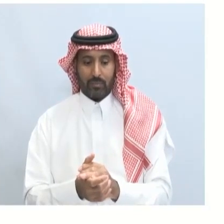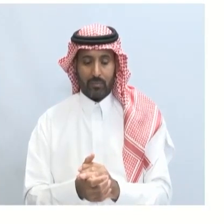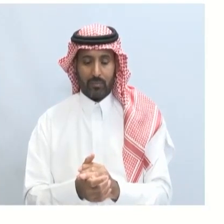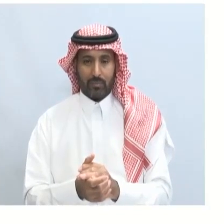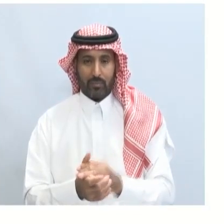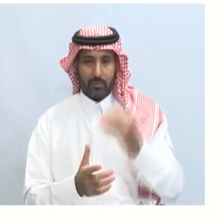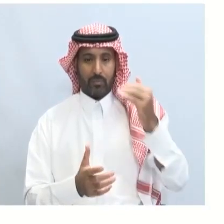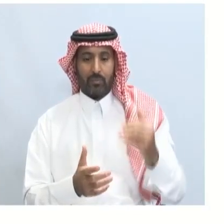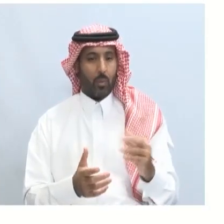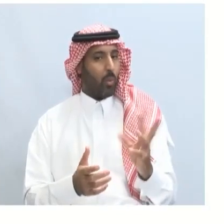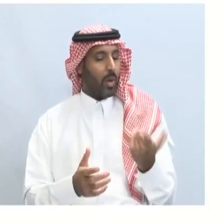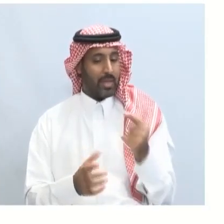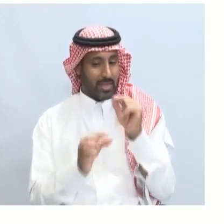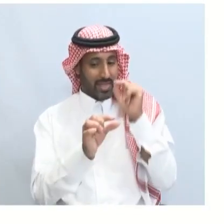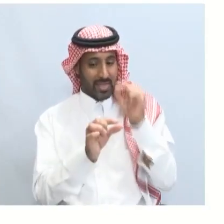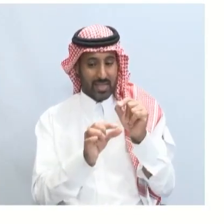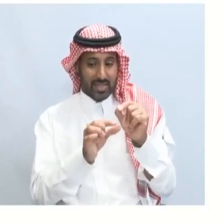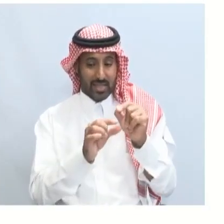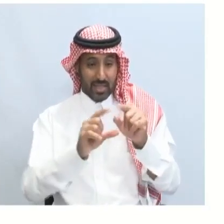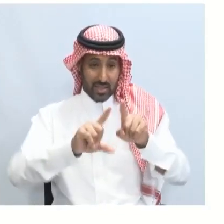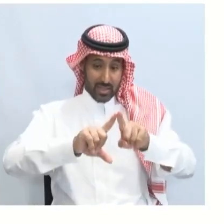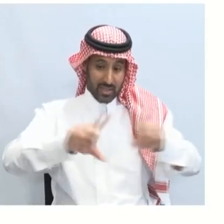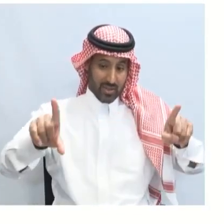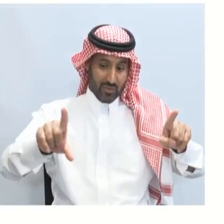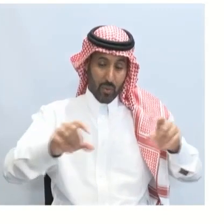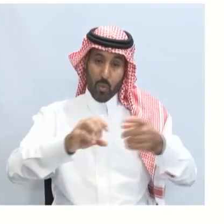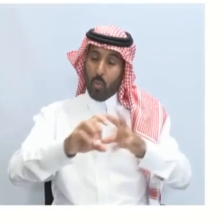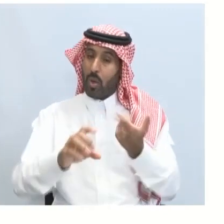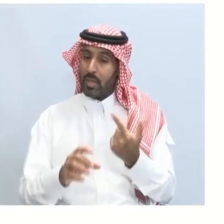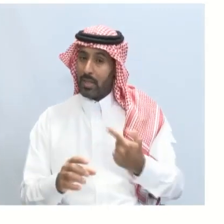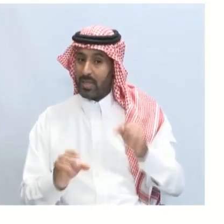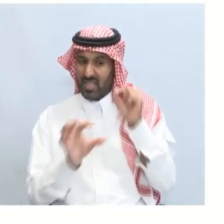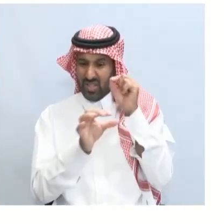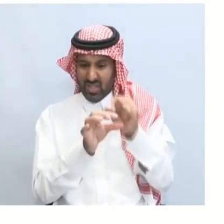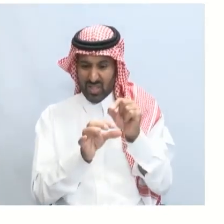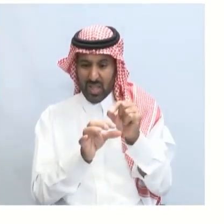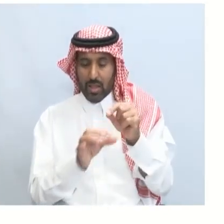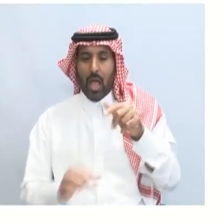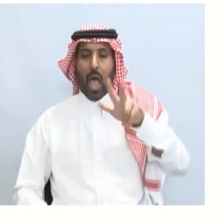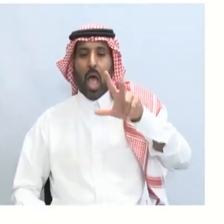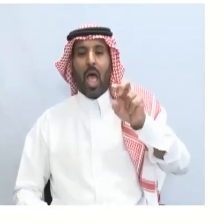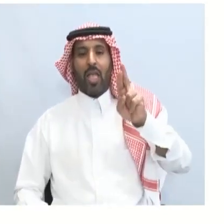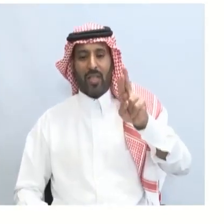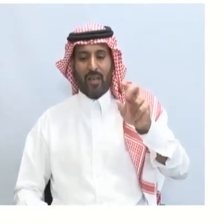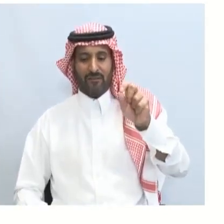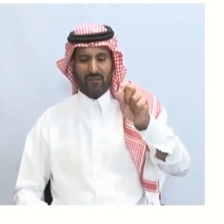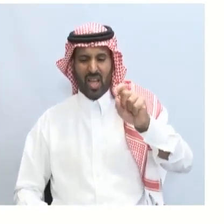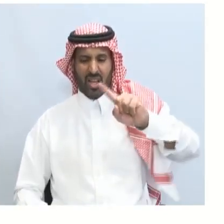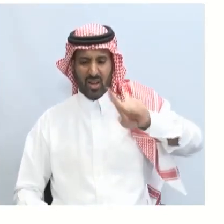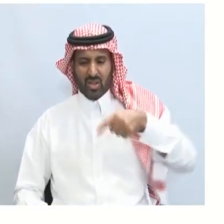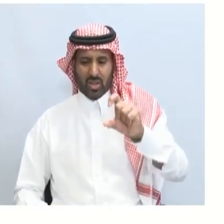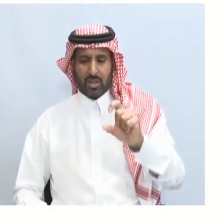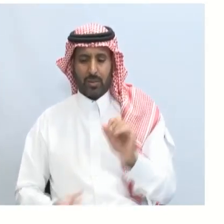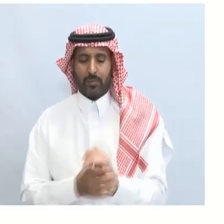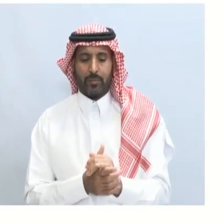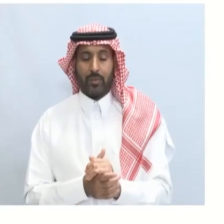البالونه ما هي نقطه التفرد التي تطرقنا لها في السابق هي نقطه